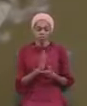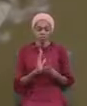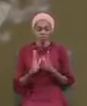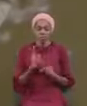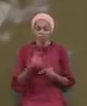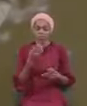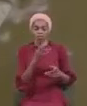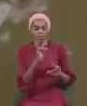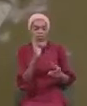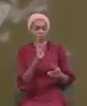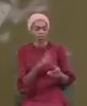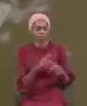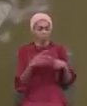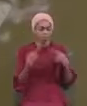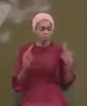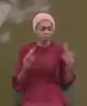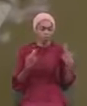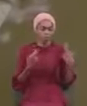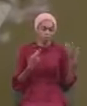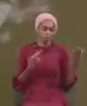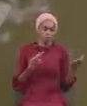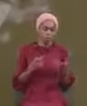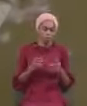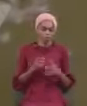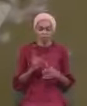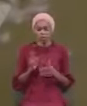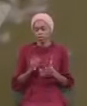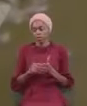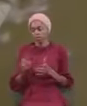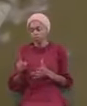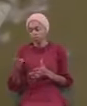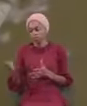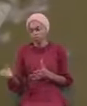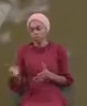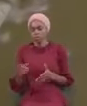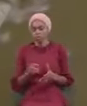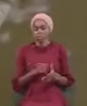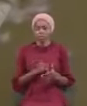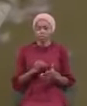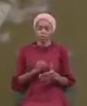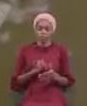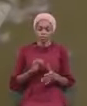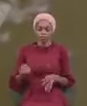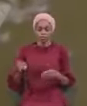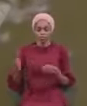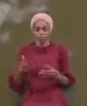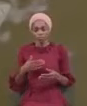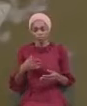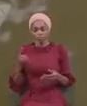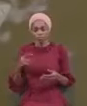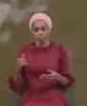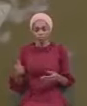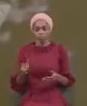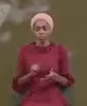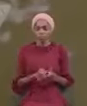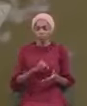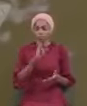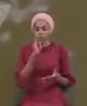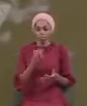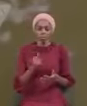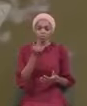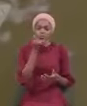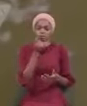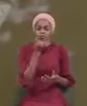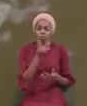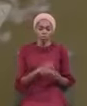l'écoute sur les réseaux sociaux voici ce qui arrive ceci ça c'est une mauvaise pratique on n